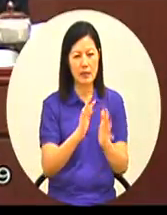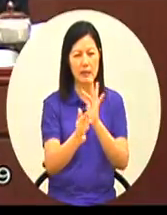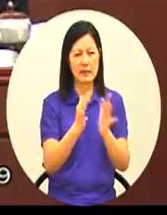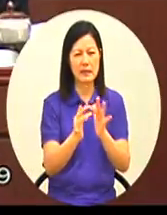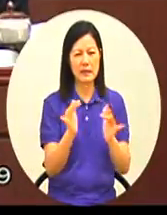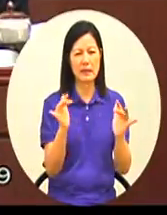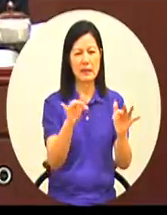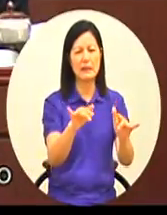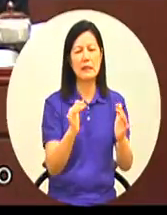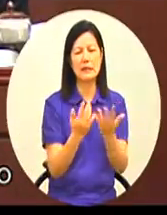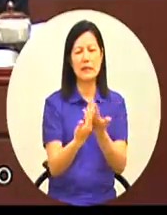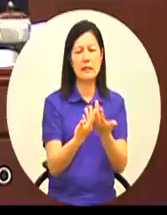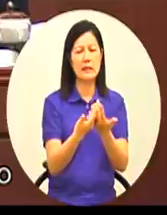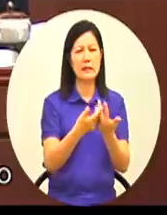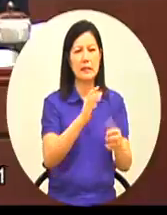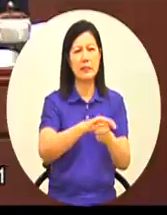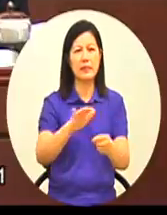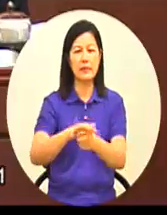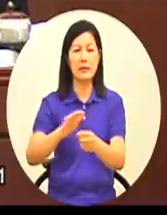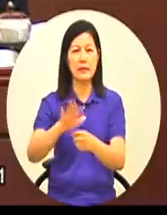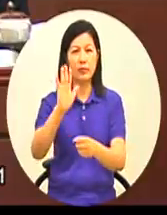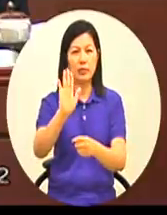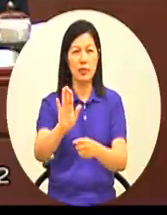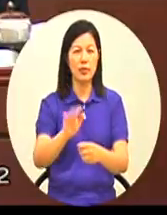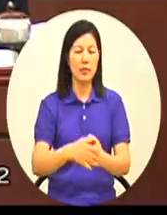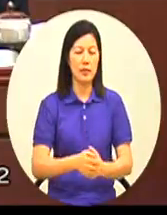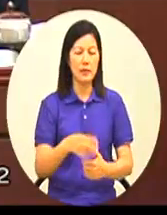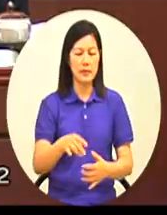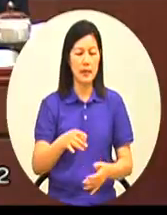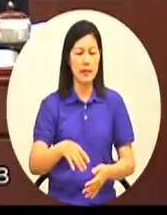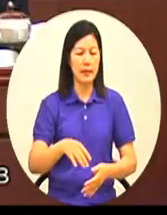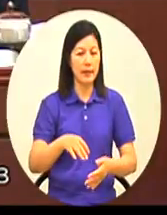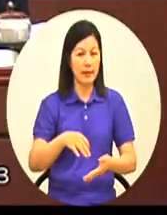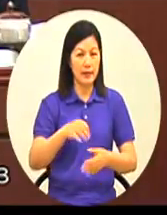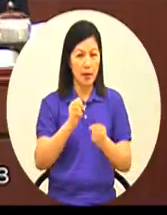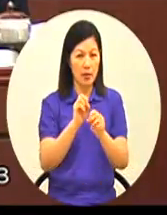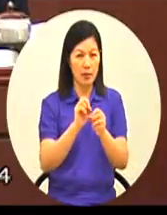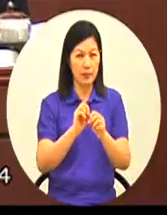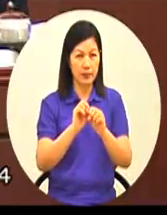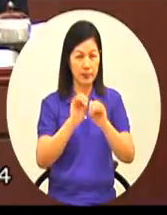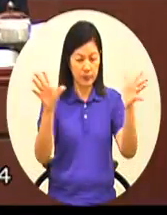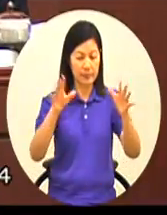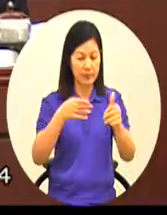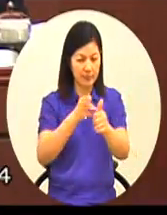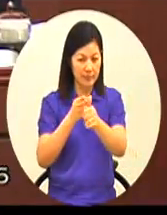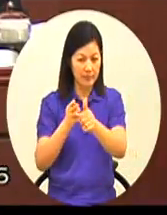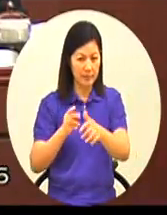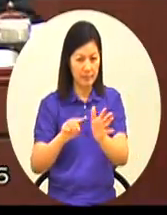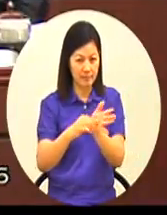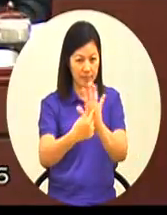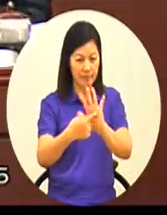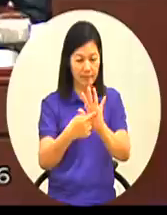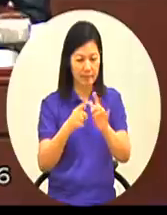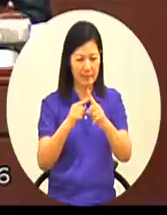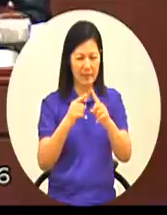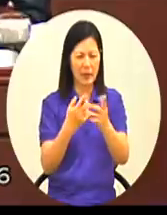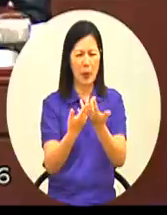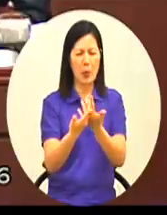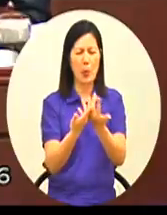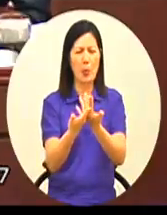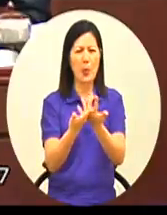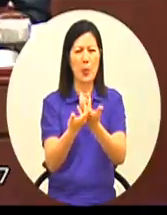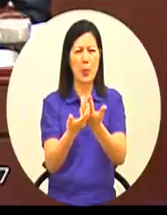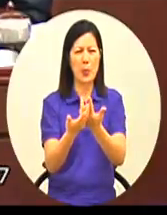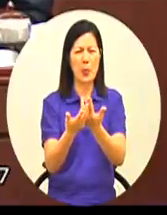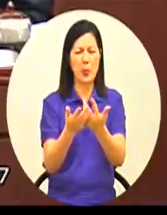且满到不行。也特别是在议员刚才所提的这个光雕秀的前面，真的挤得满满的人，连挤想要